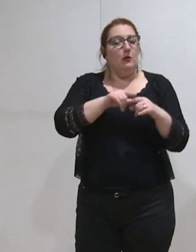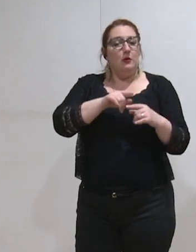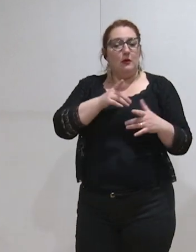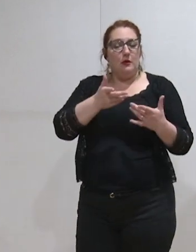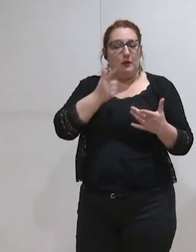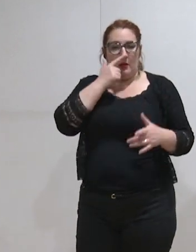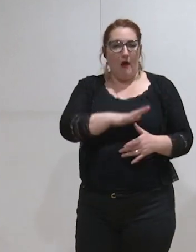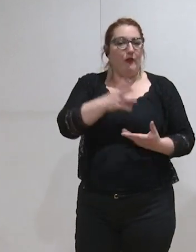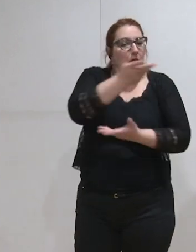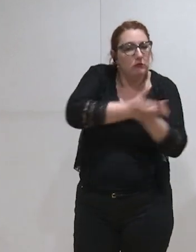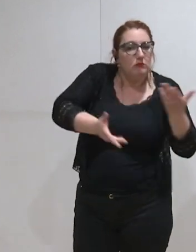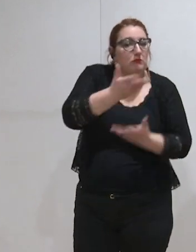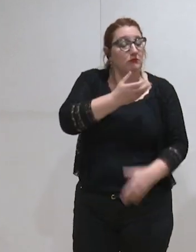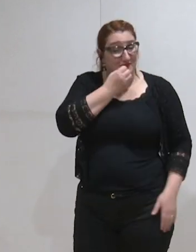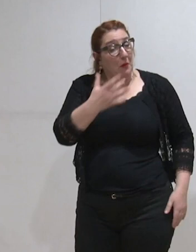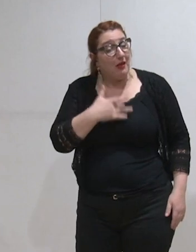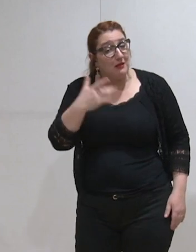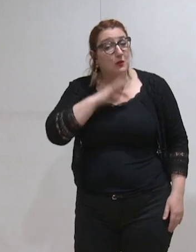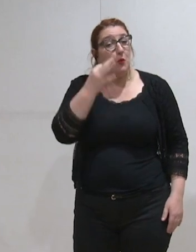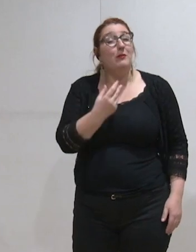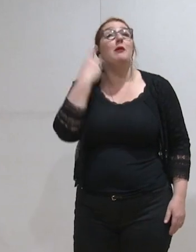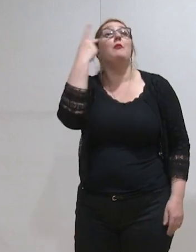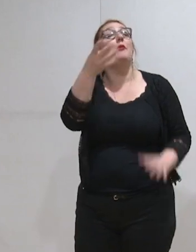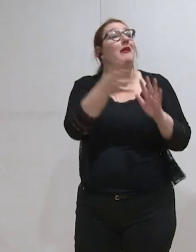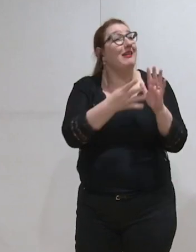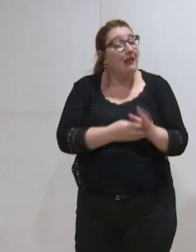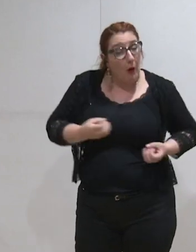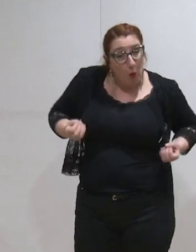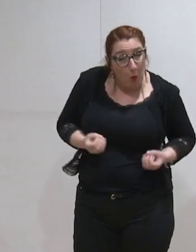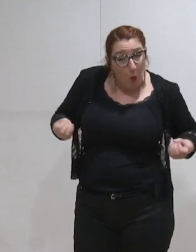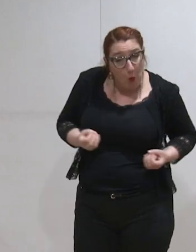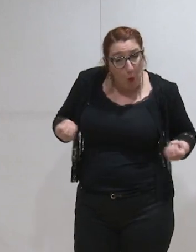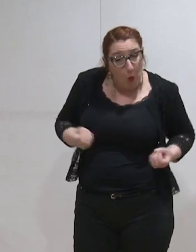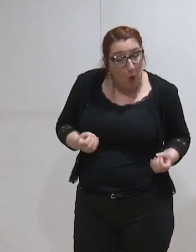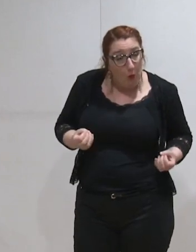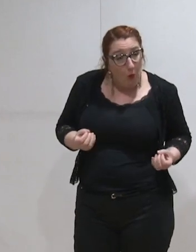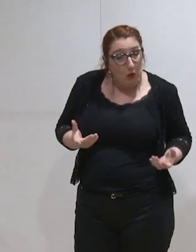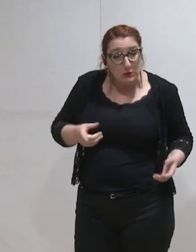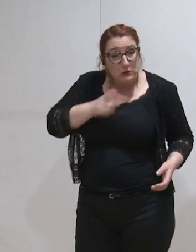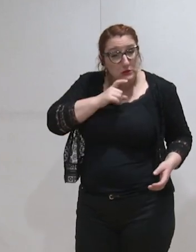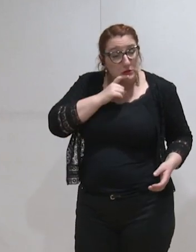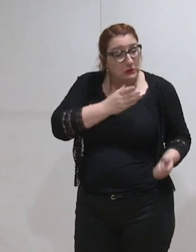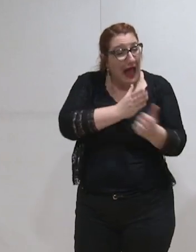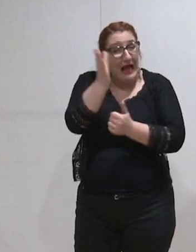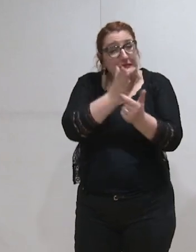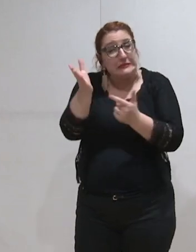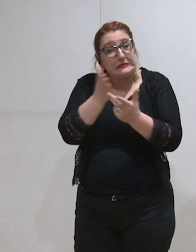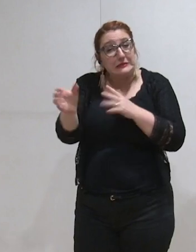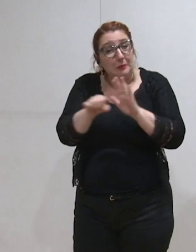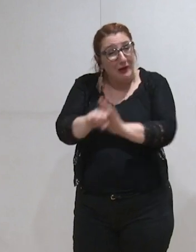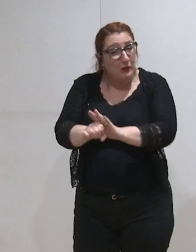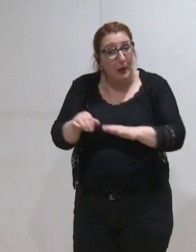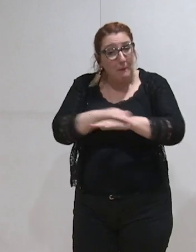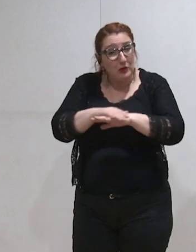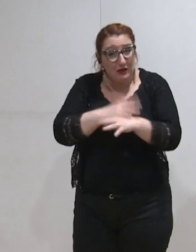mais nous ne connaissons toujours pas vos critères nous ne connaissons pas toujours pas vos vos vos axes prioritaires politiques